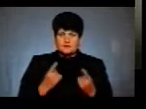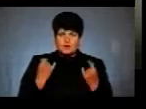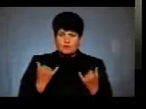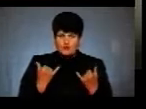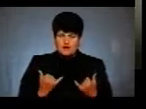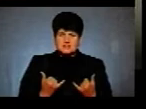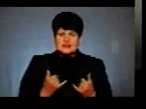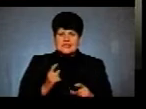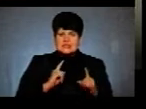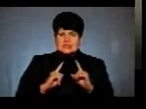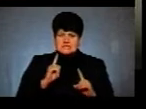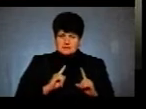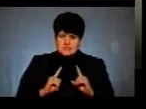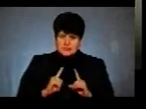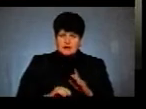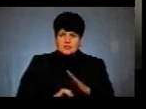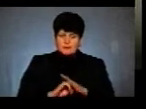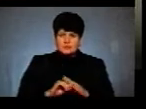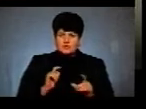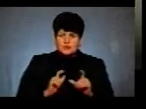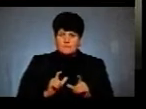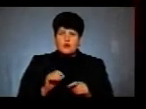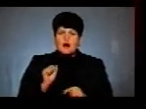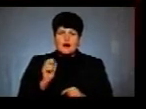базі університету про